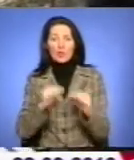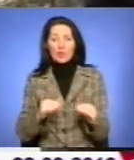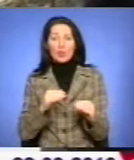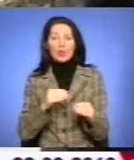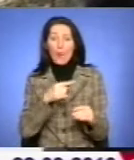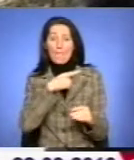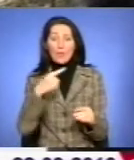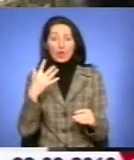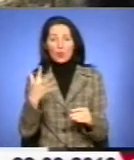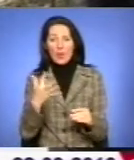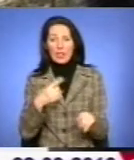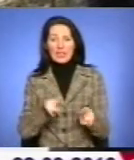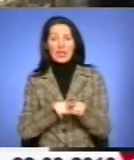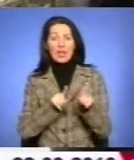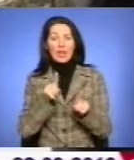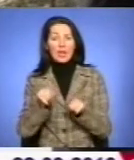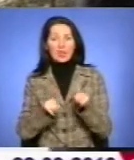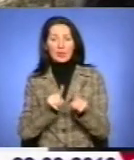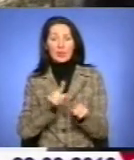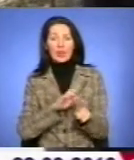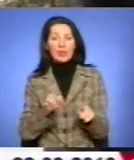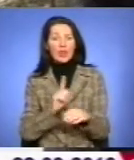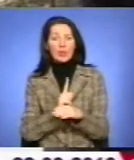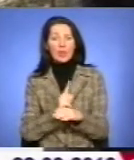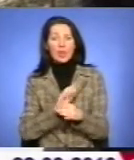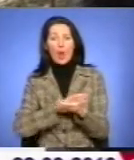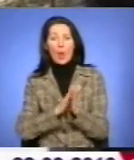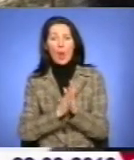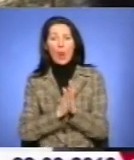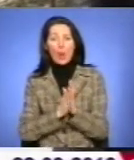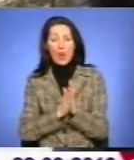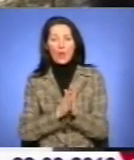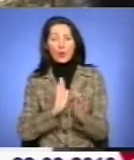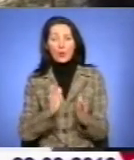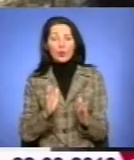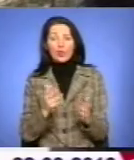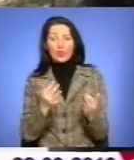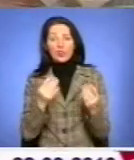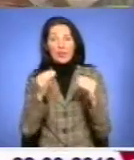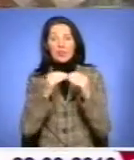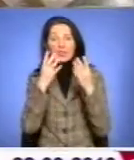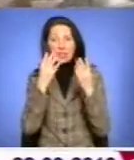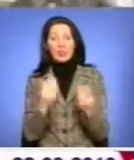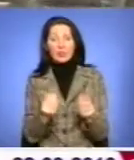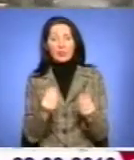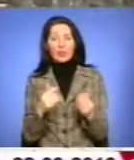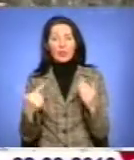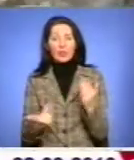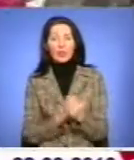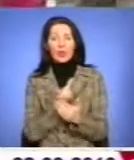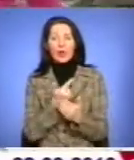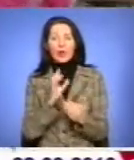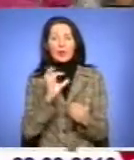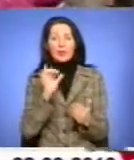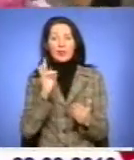Тобто таке коливання, нестабільні погодні умови зберігатимуться на Тернопільщині ще найближчі 10 днів. І знову синоптики